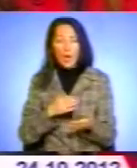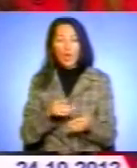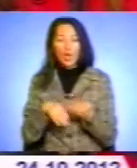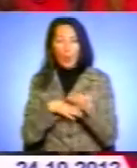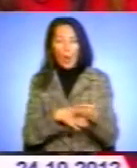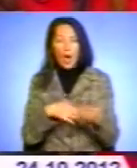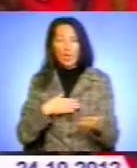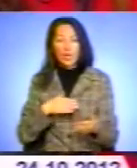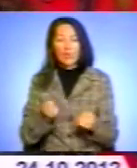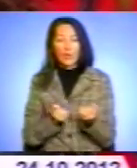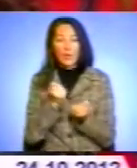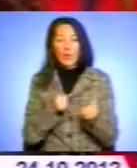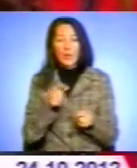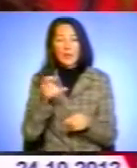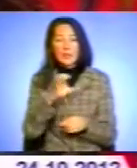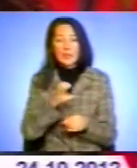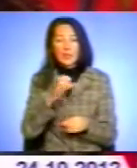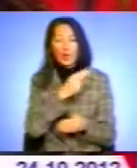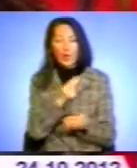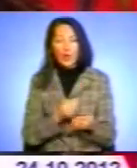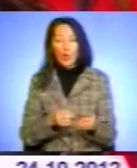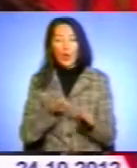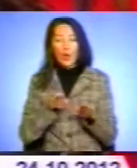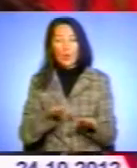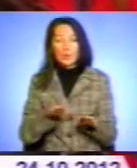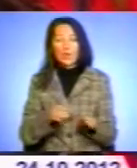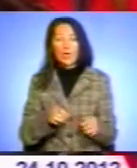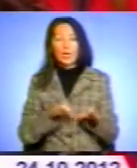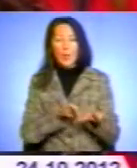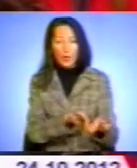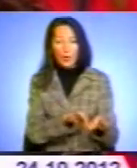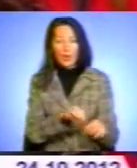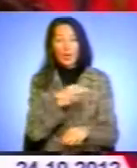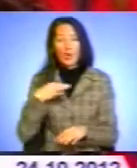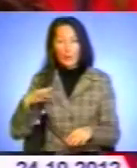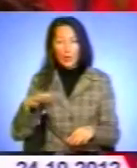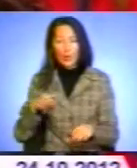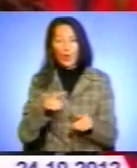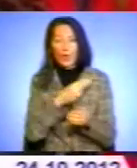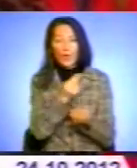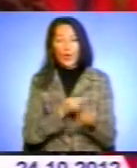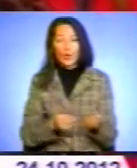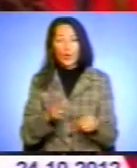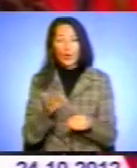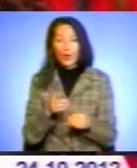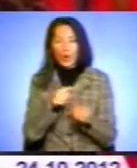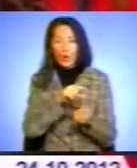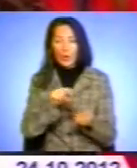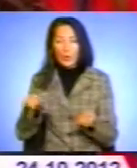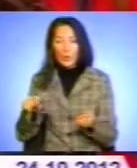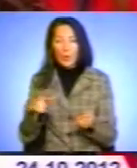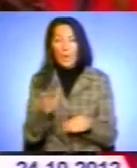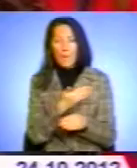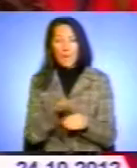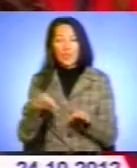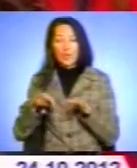фарбою обведено місця для паркування, білою фарбою зроблена розмітка між автомобілями. Встановлені знаки,